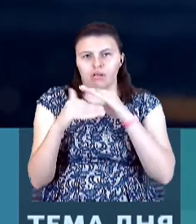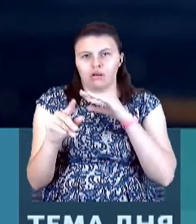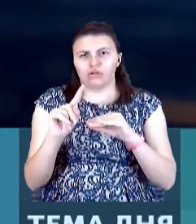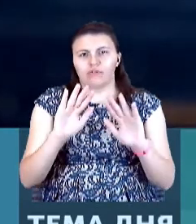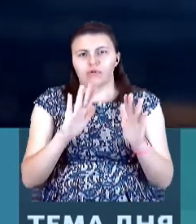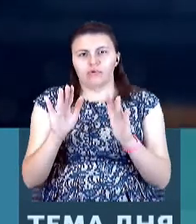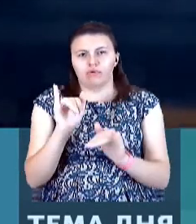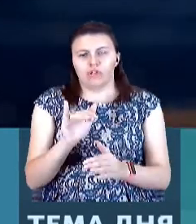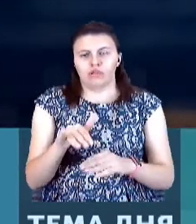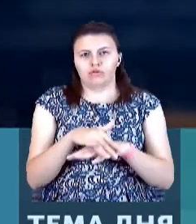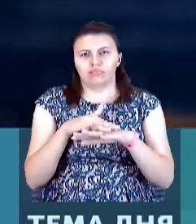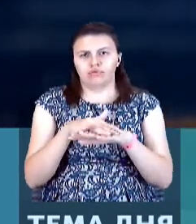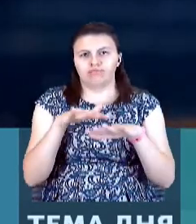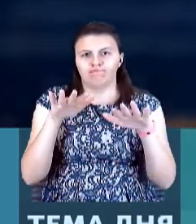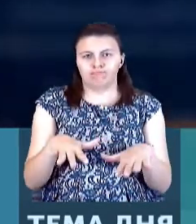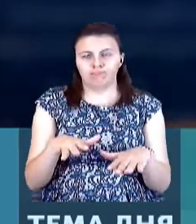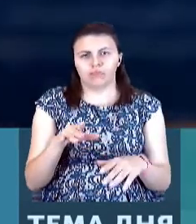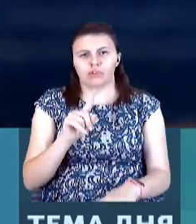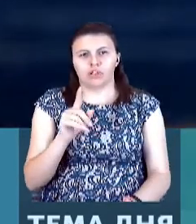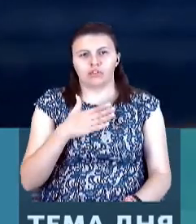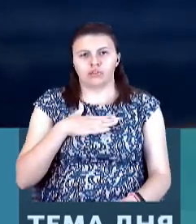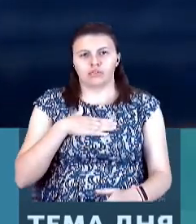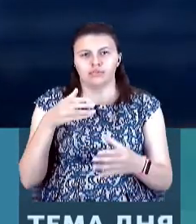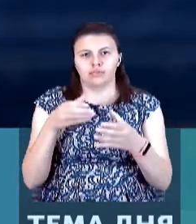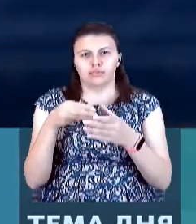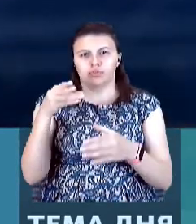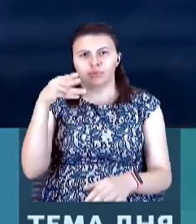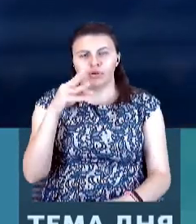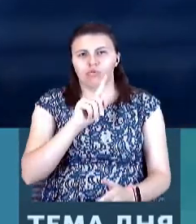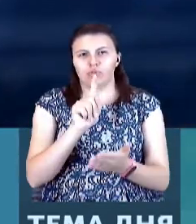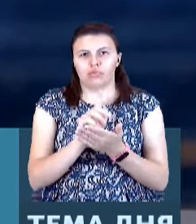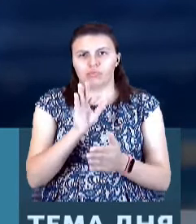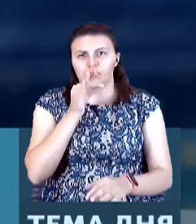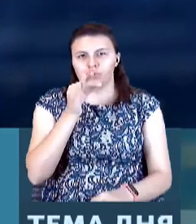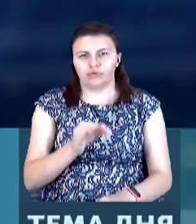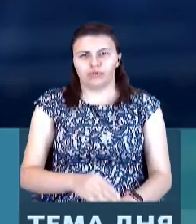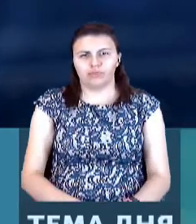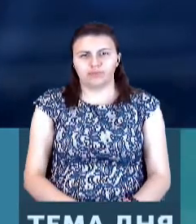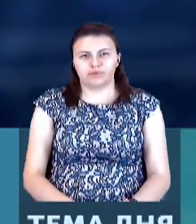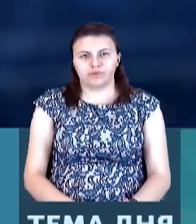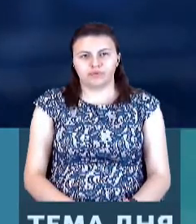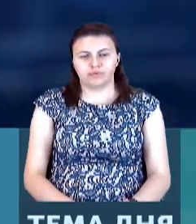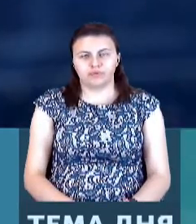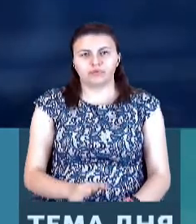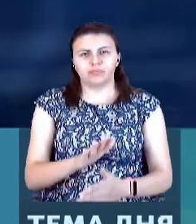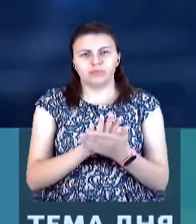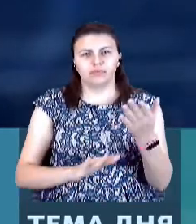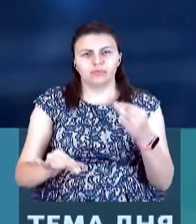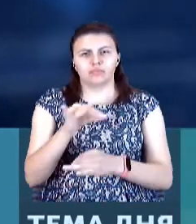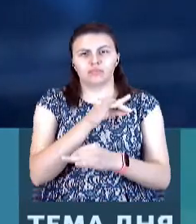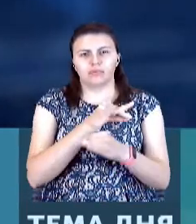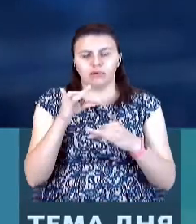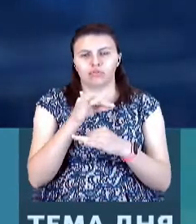у вашому населеному пункті, і наші знімальні групи обов'язково будуть на це реагувати. Продовжуємо обговорювати наш ефір разом